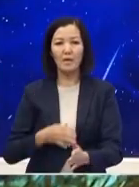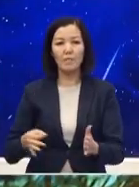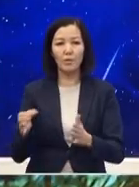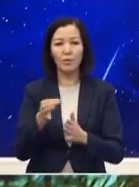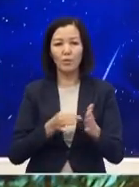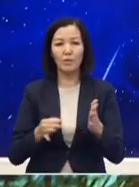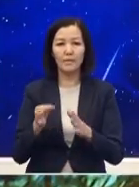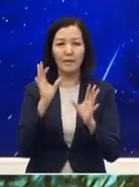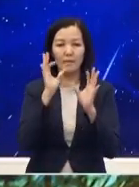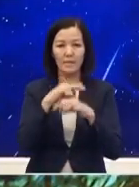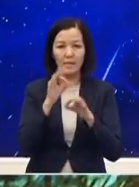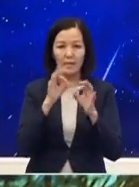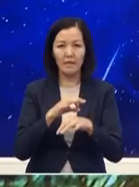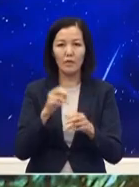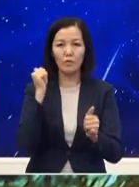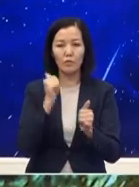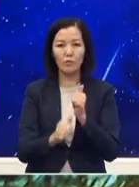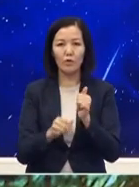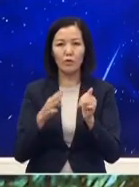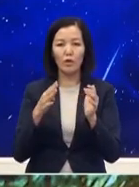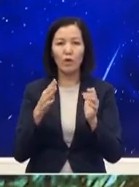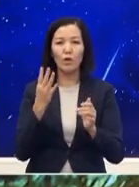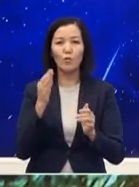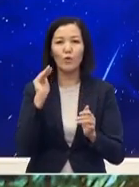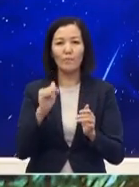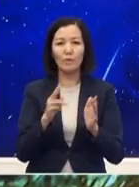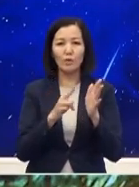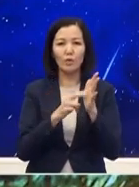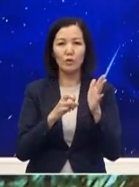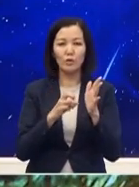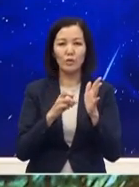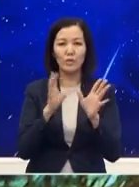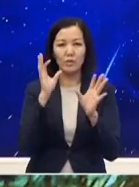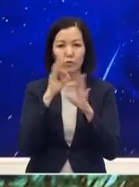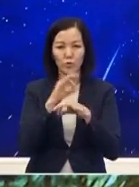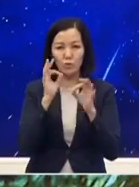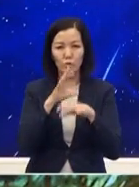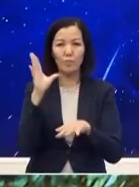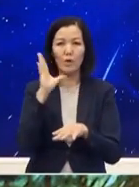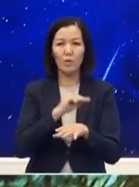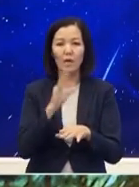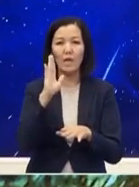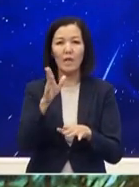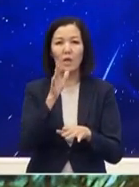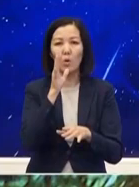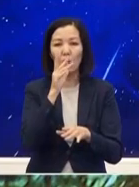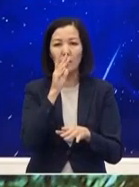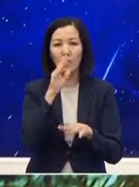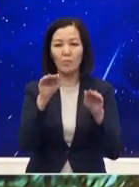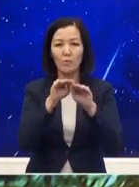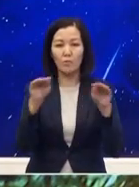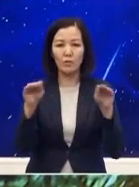Хабарымызды одан әрі жалғастырамыз. Алматы облысындағы зертханалар күнделікті 4700 сынама жүргізуге қауқарлы. Алдағы уақытта